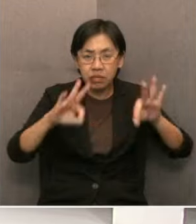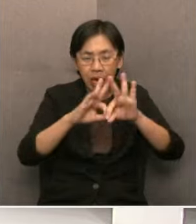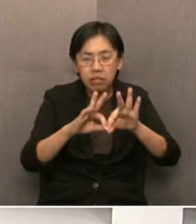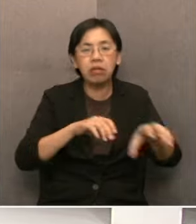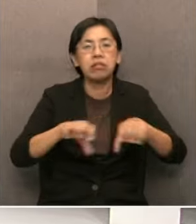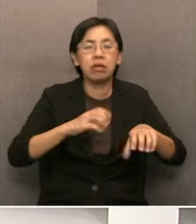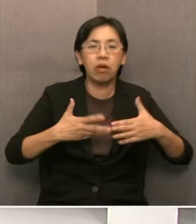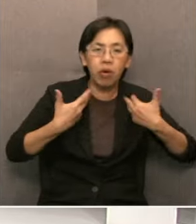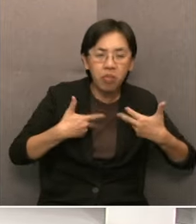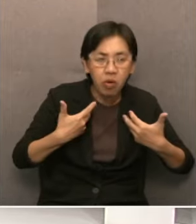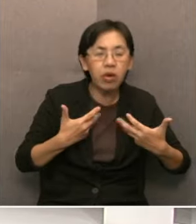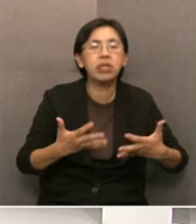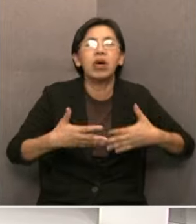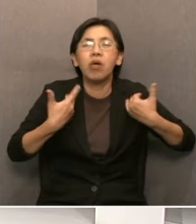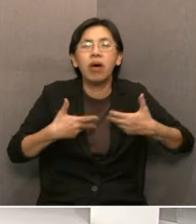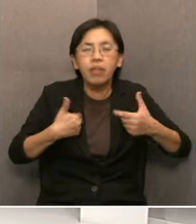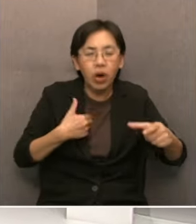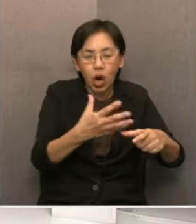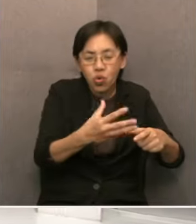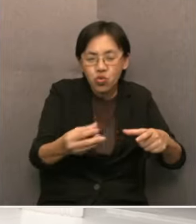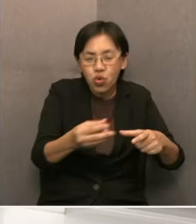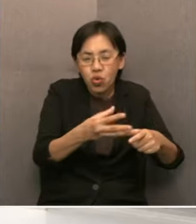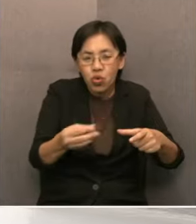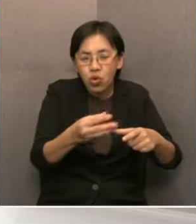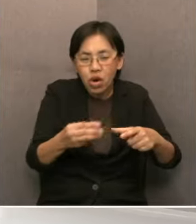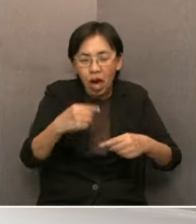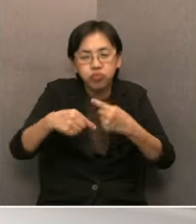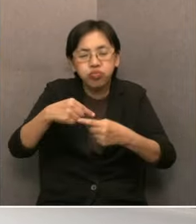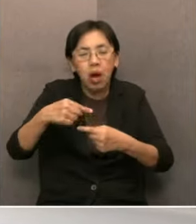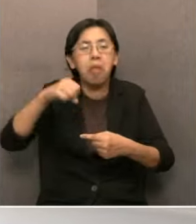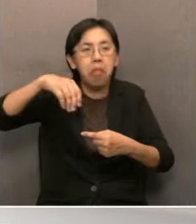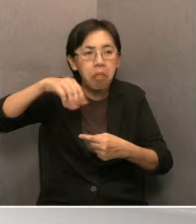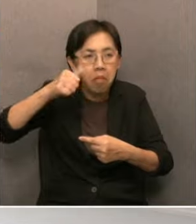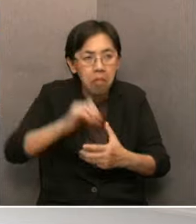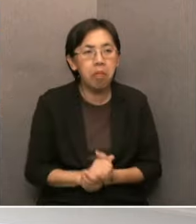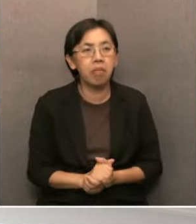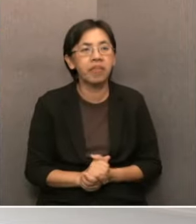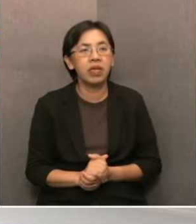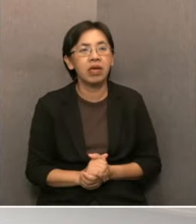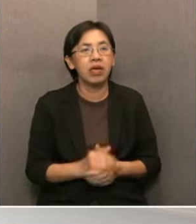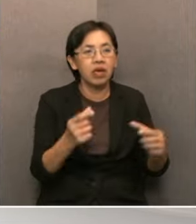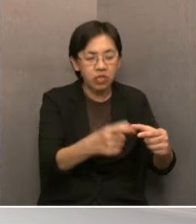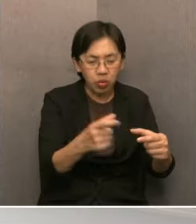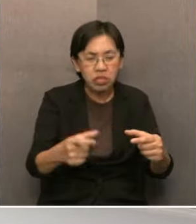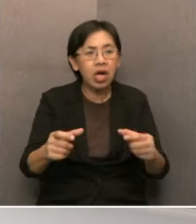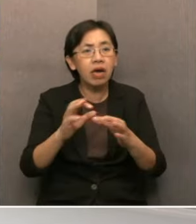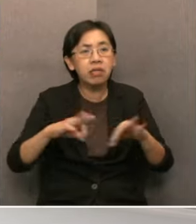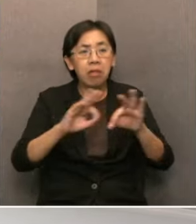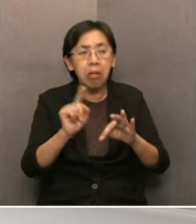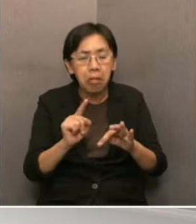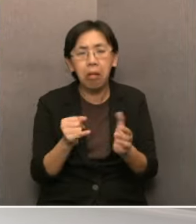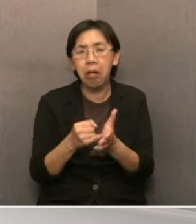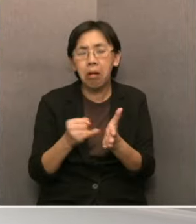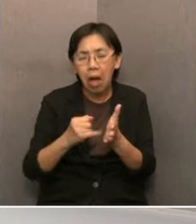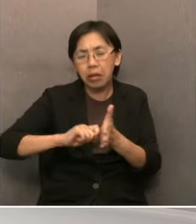ถ่ายเทความร้อนใแต่ละ CellBattery Modul ช่วยตัดวงจรความเสียหาย มีประโยชน์เพรวามันง่ายต่าร